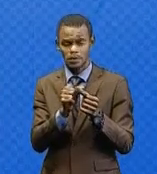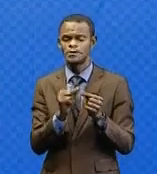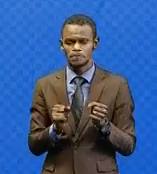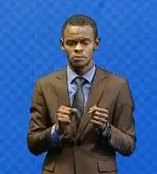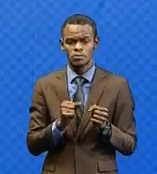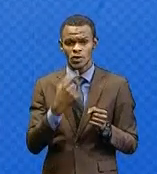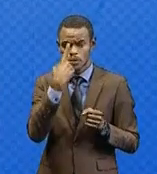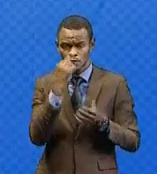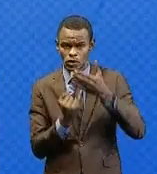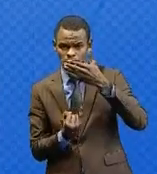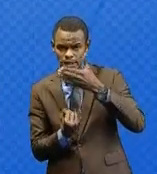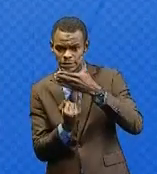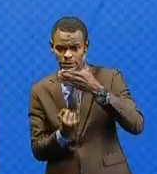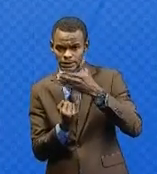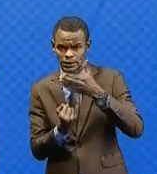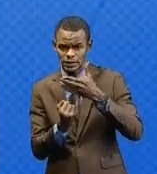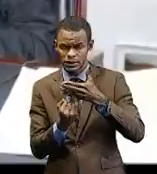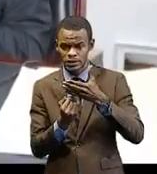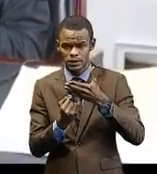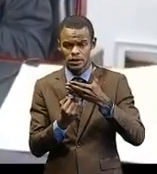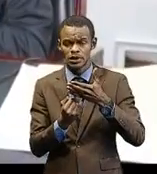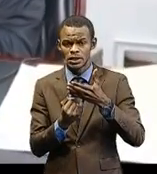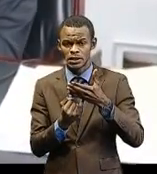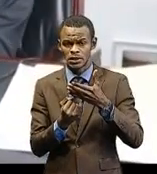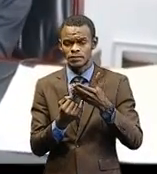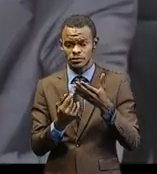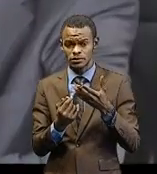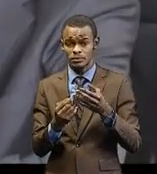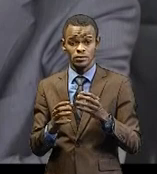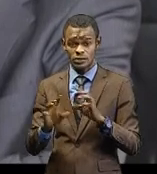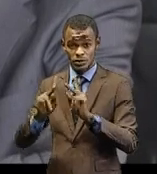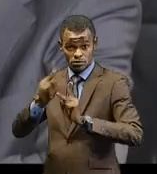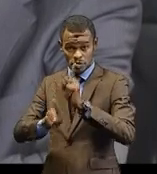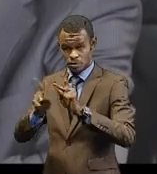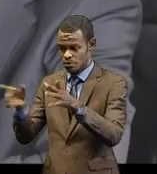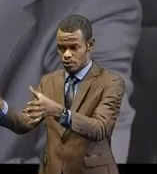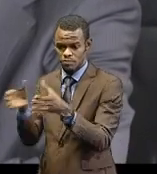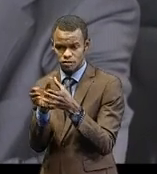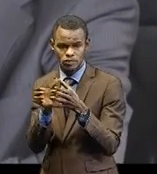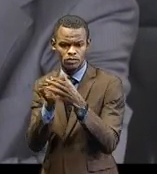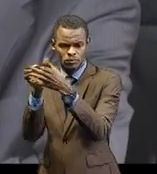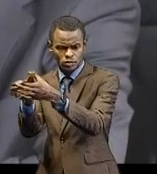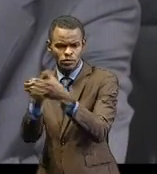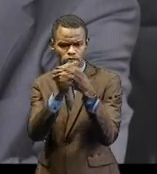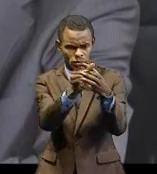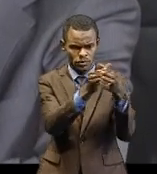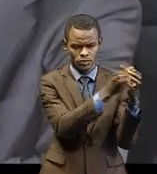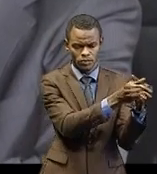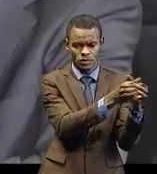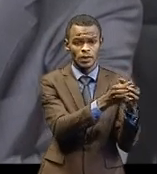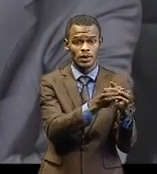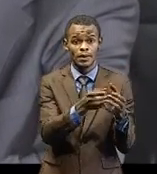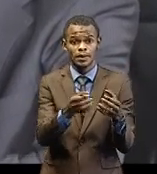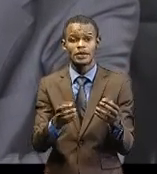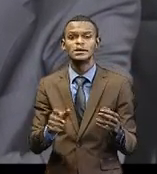densification industrielle à travers les espaces industriels est de ramener dans la décennie 2020-2030 notre